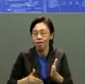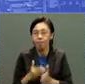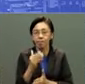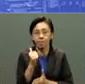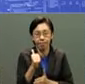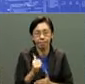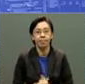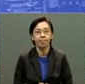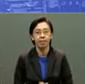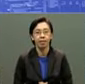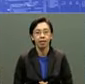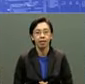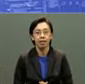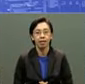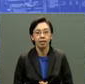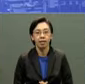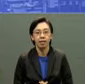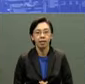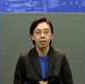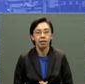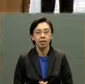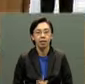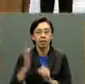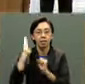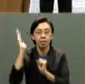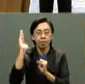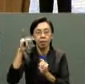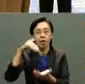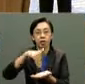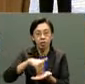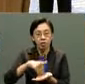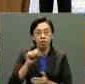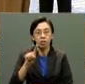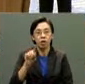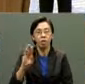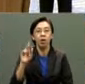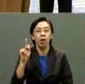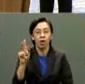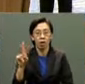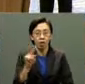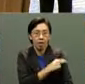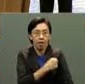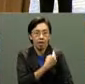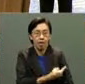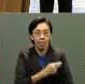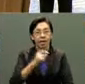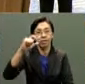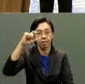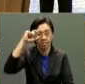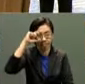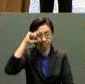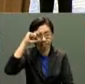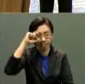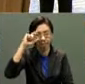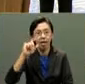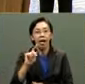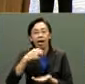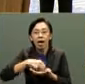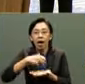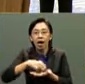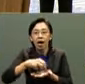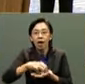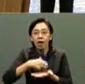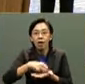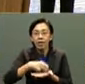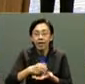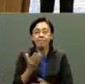ำดับแรกนะคะเรียนเชิญทางท่านโฆษกศูนย์บริหารสถานการณ์โควิด -19 นายแพทย์ทวีสินวิษณุโยธินแถลงชี้แจงในร